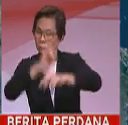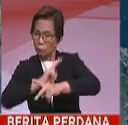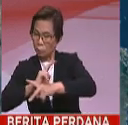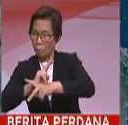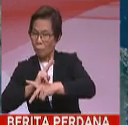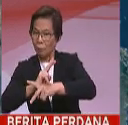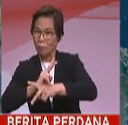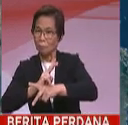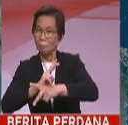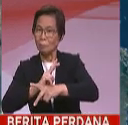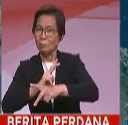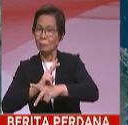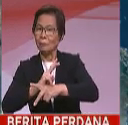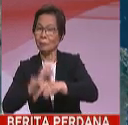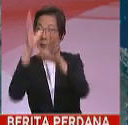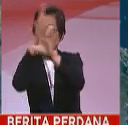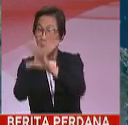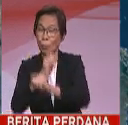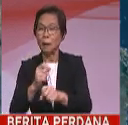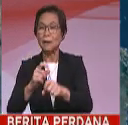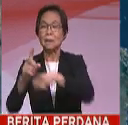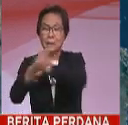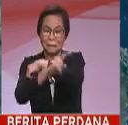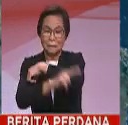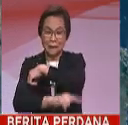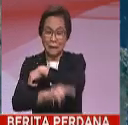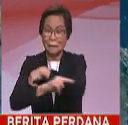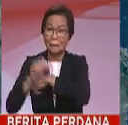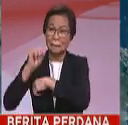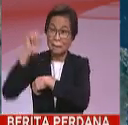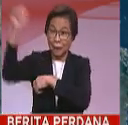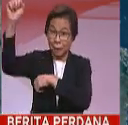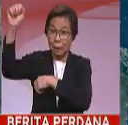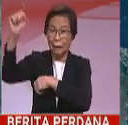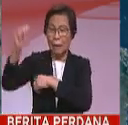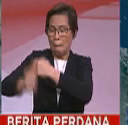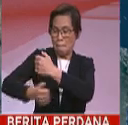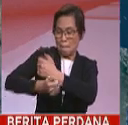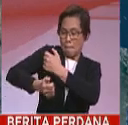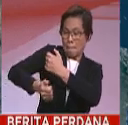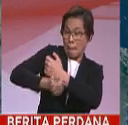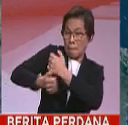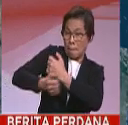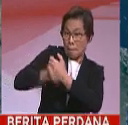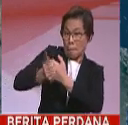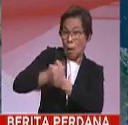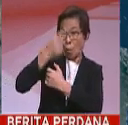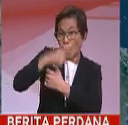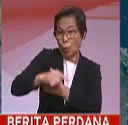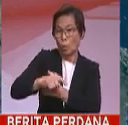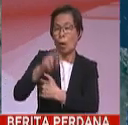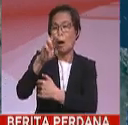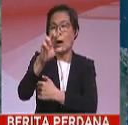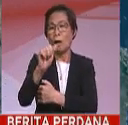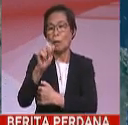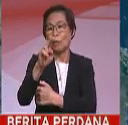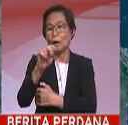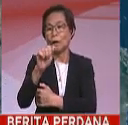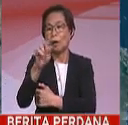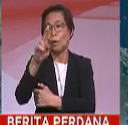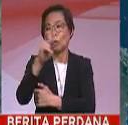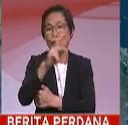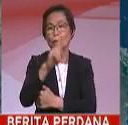di bahagian berkenaan. Namun di negeri Sabah, amaran cuaca peringkat bahaya dikeluarkan bagi bahagian Ranau, Kota